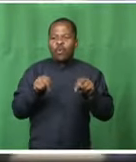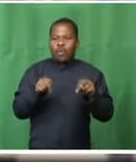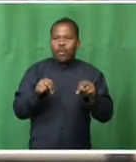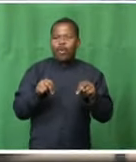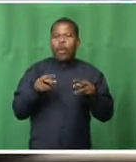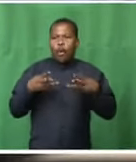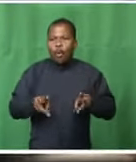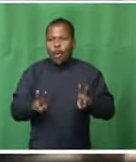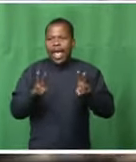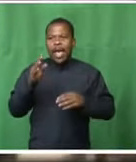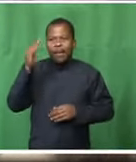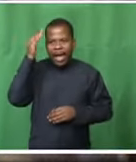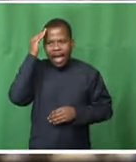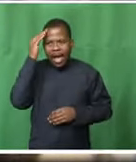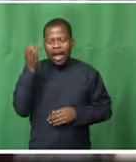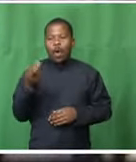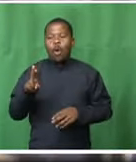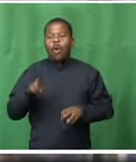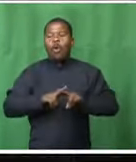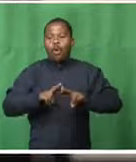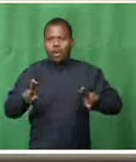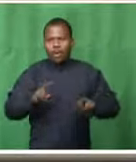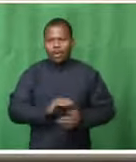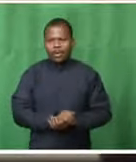letindlela letinshate ukuthumela imilayeto.